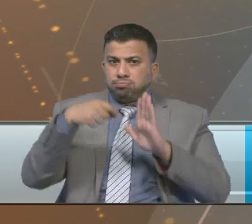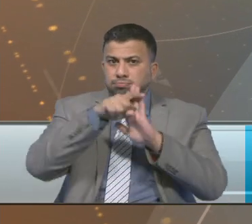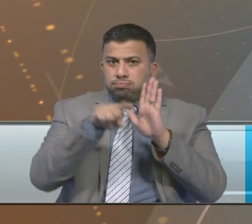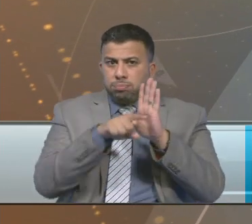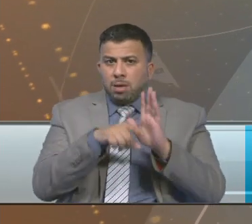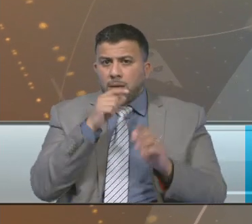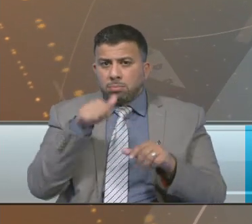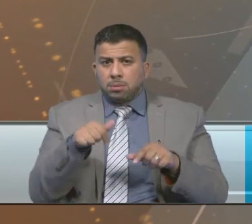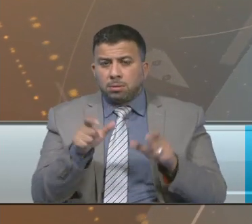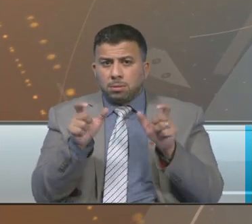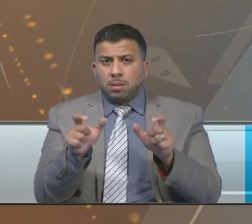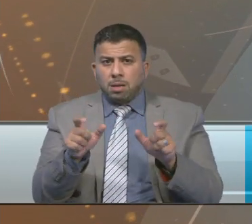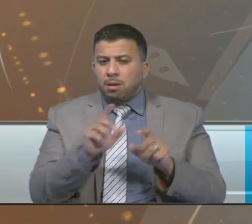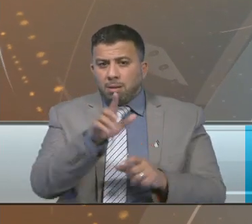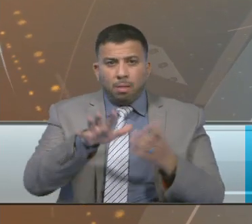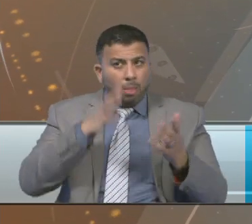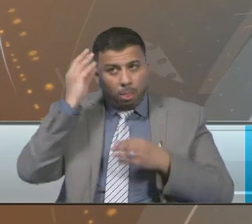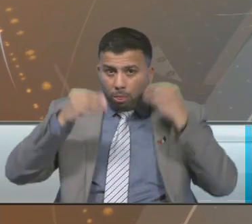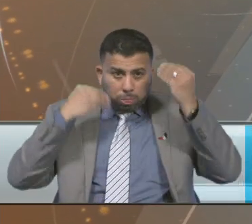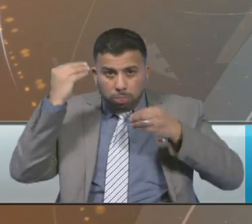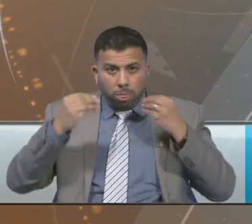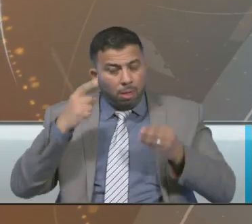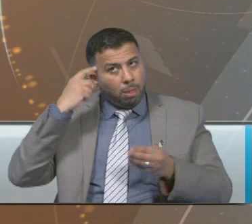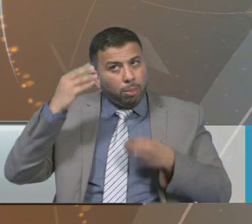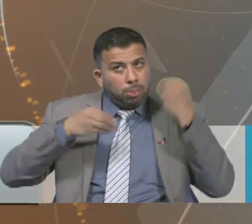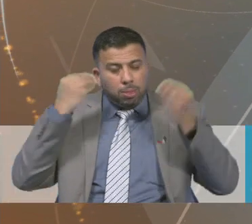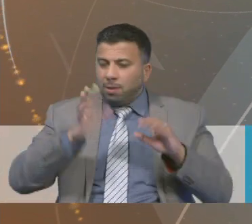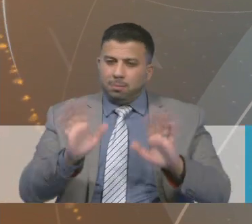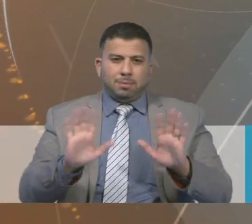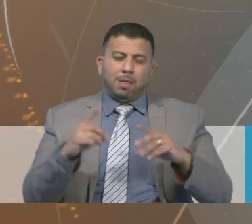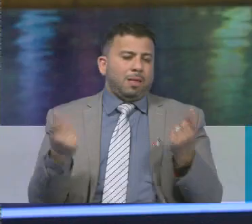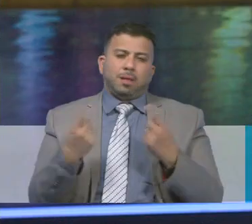وأن الوضع الصحي العام لا يدعو للقلق.